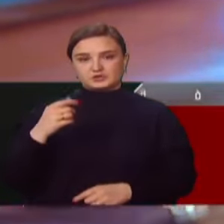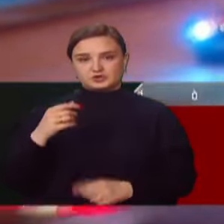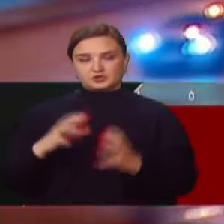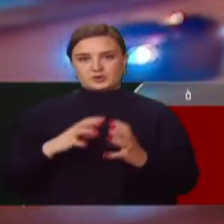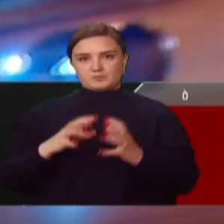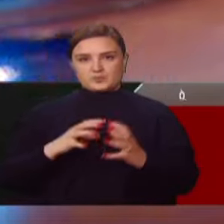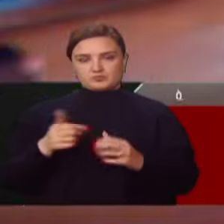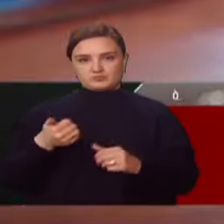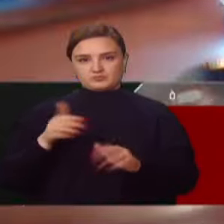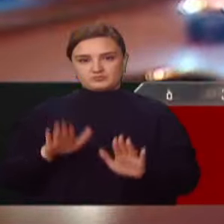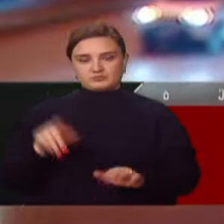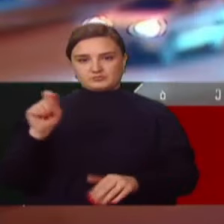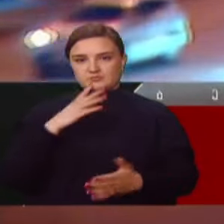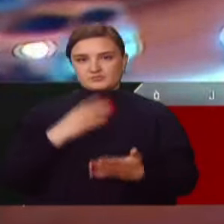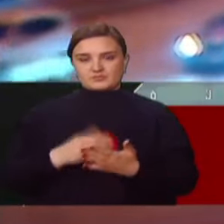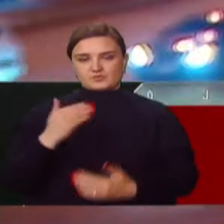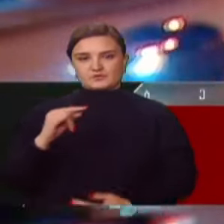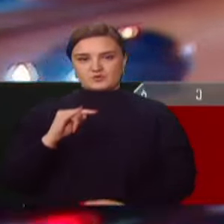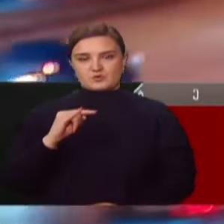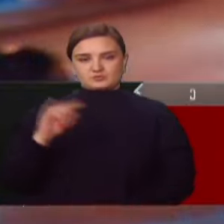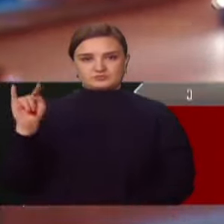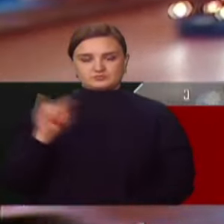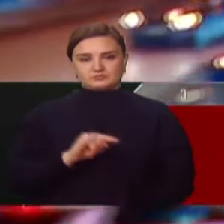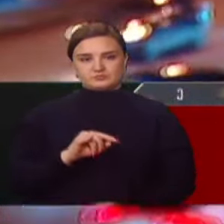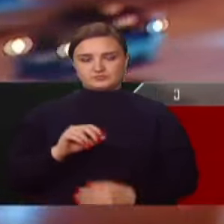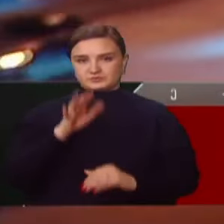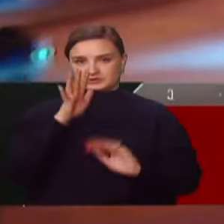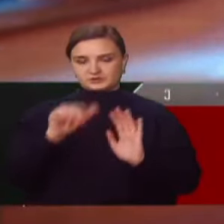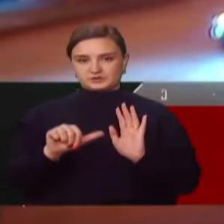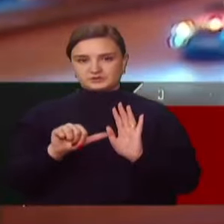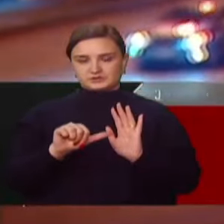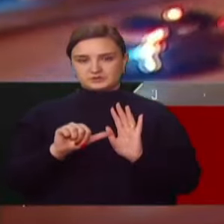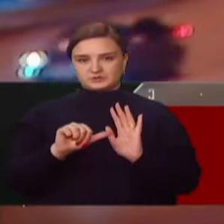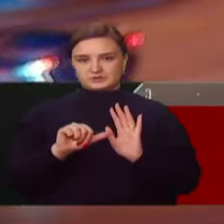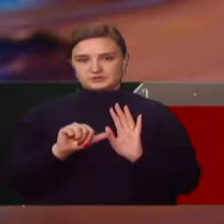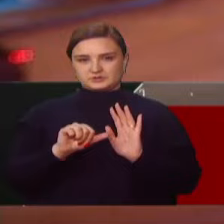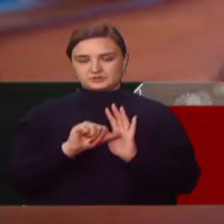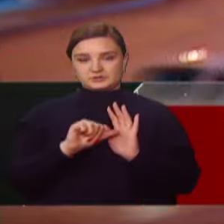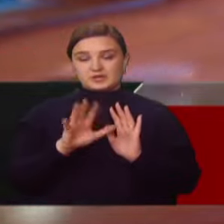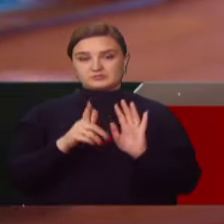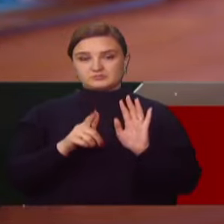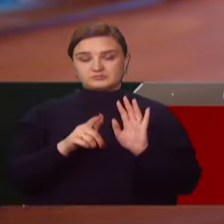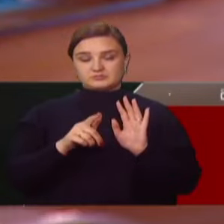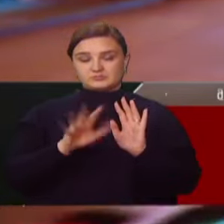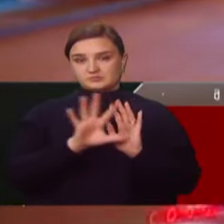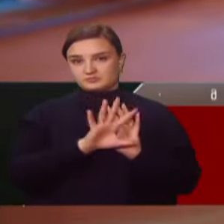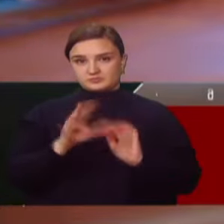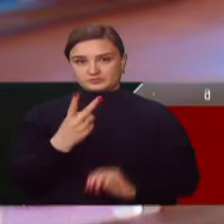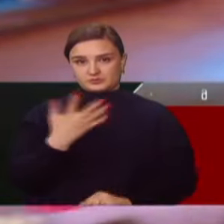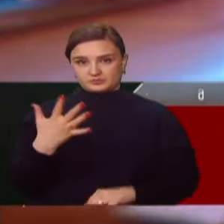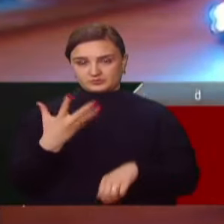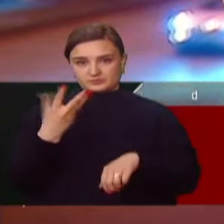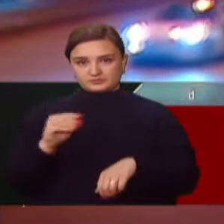მისი კერძო თვითმფრინავი, რომელიც კერძო რეისი 18 საათსა და 30 წუთზე დაეშვა თბილისის საერთაშორისო აეროპორტში და